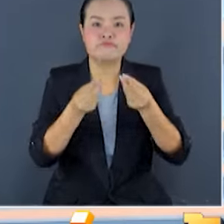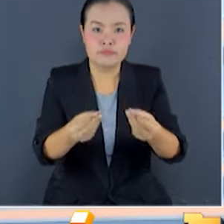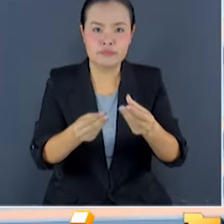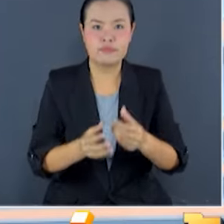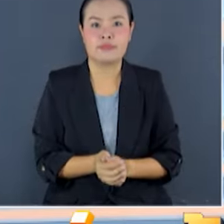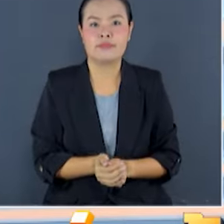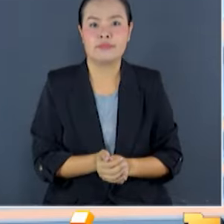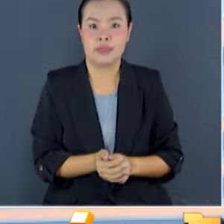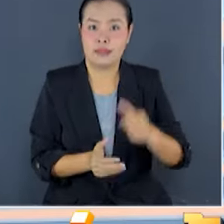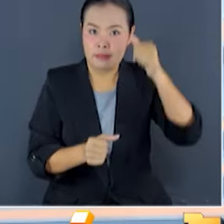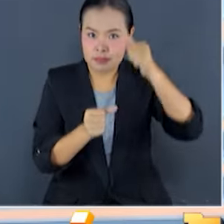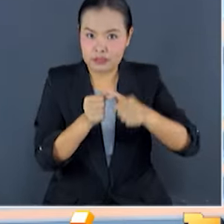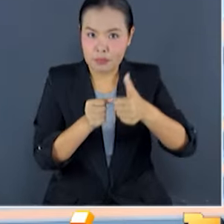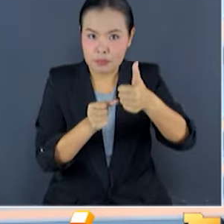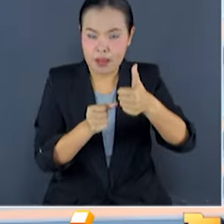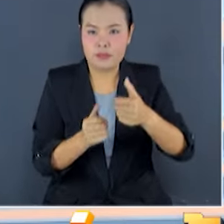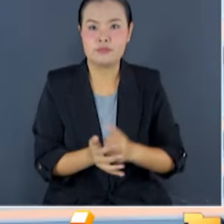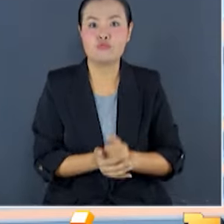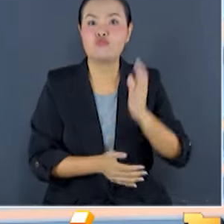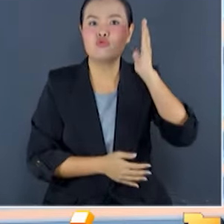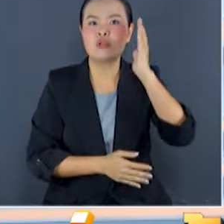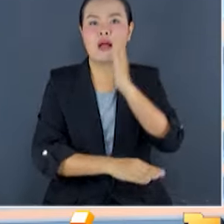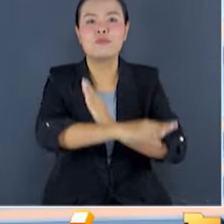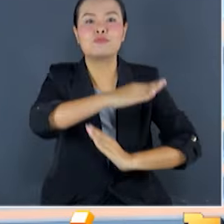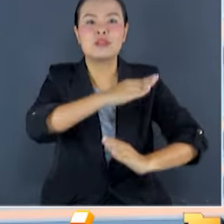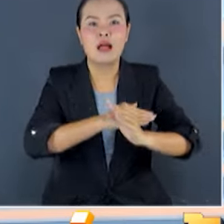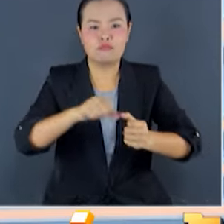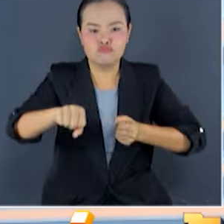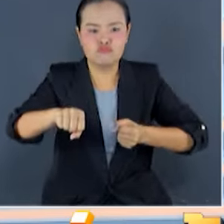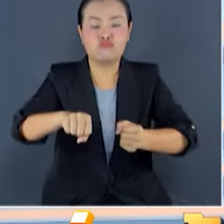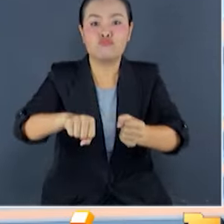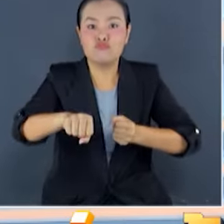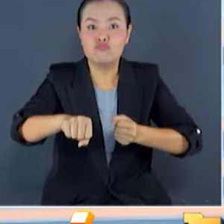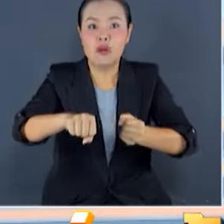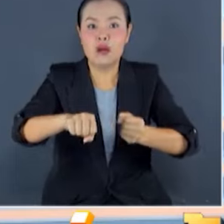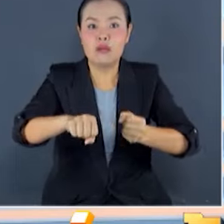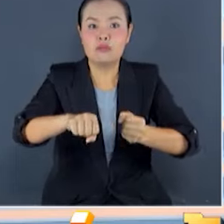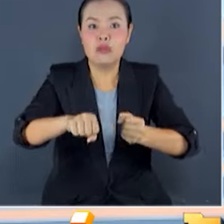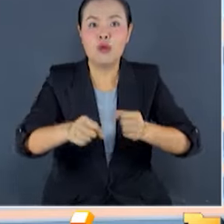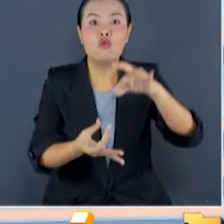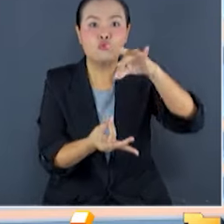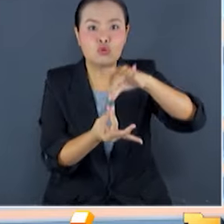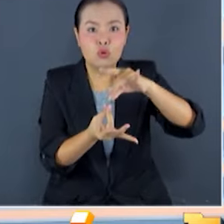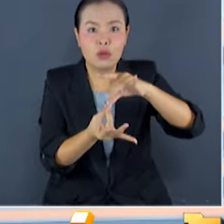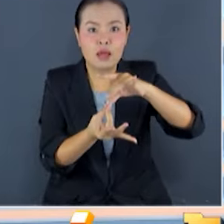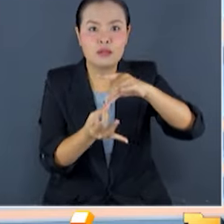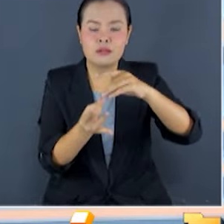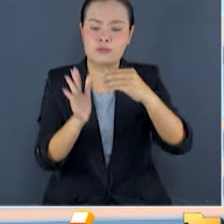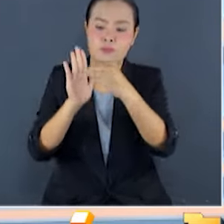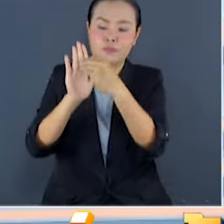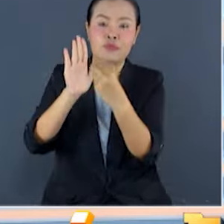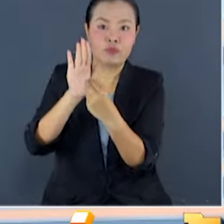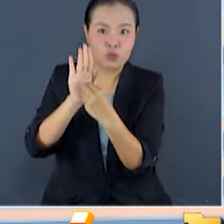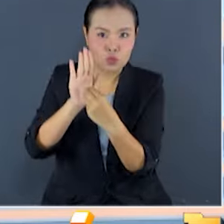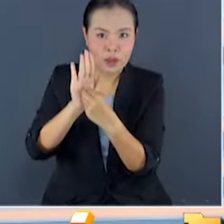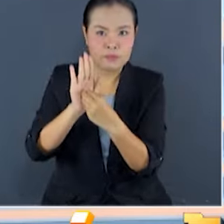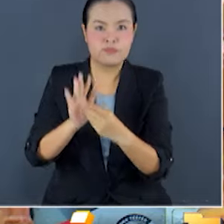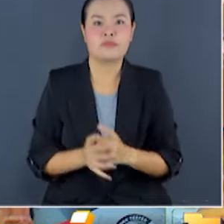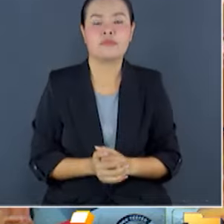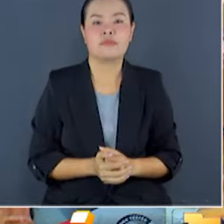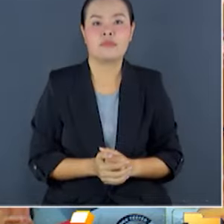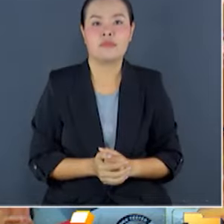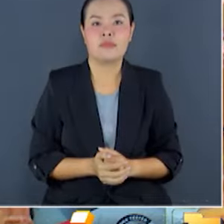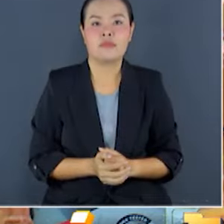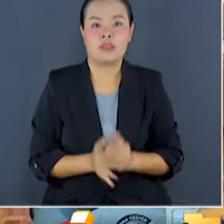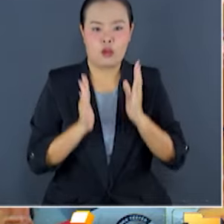ยังจำได้ใช่ไหมฮะกรณีของนายมณฑลนะชายพิการนะที่โยกสำล้อจากสุโขทัยจะเข้ากรุงเทพด้วยความเคารพฮะคุณผู้ชมฮะตอนแรก